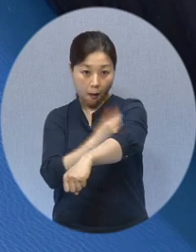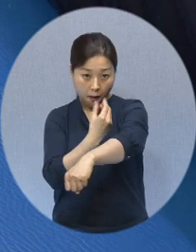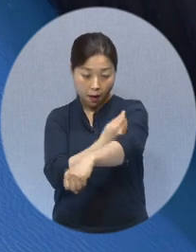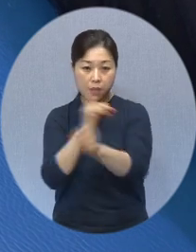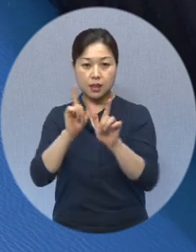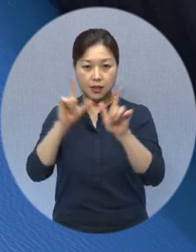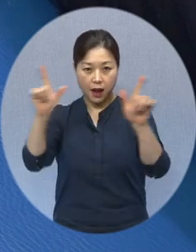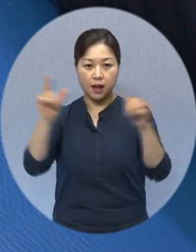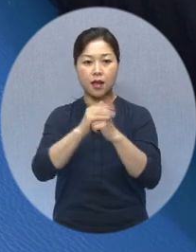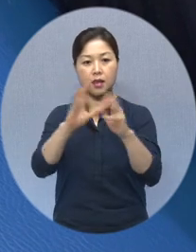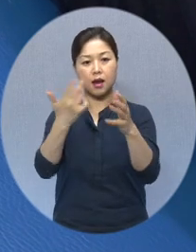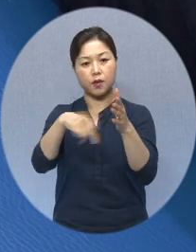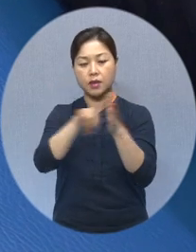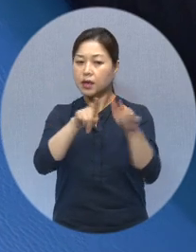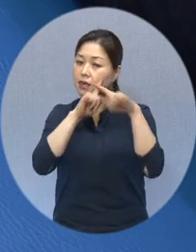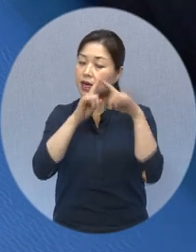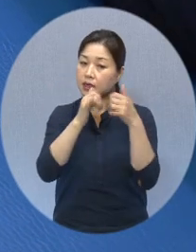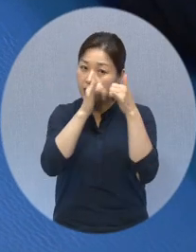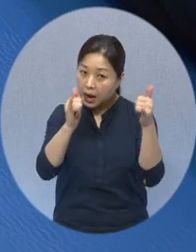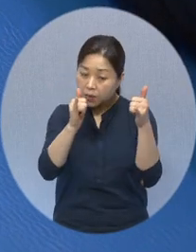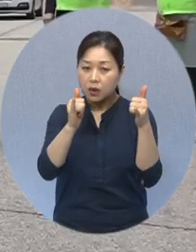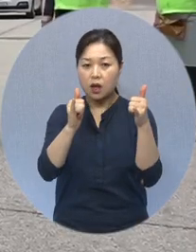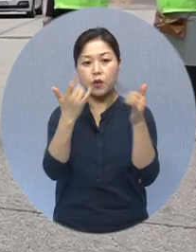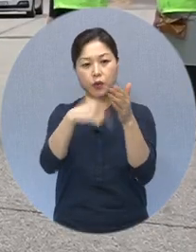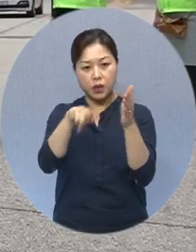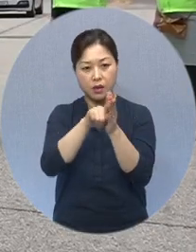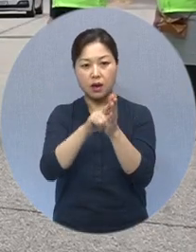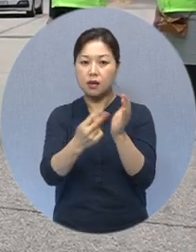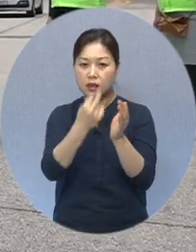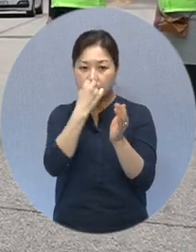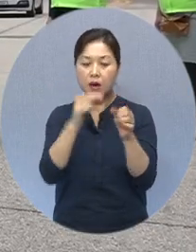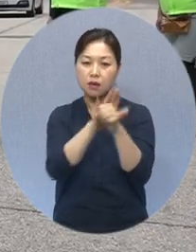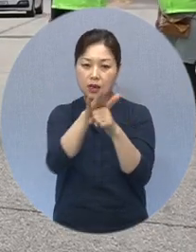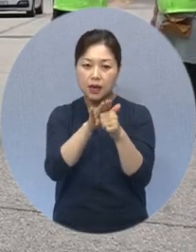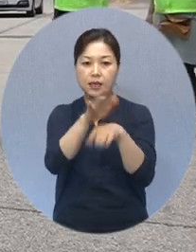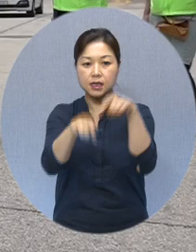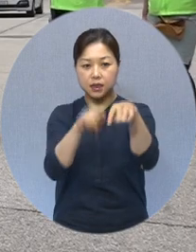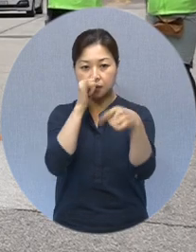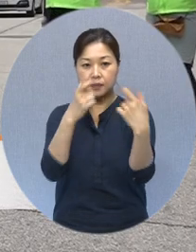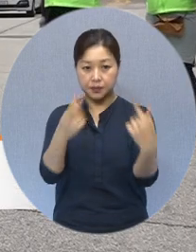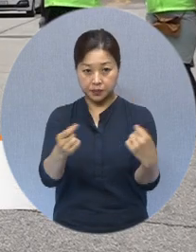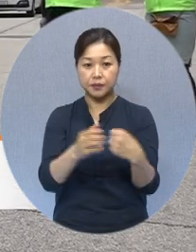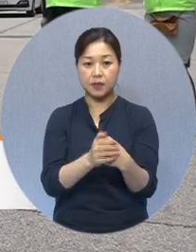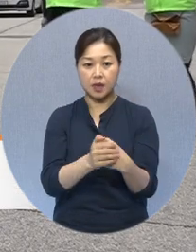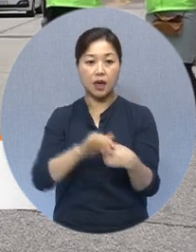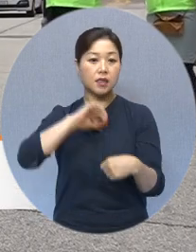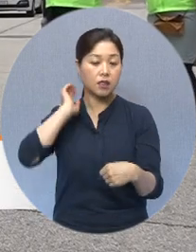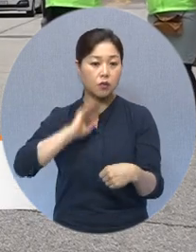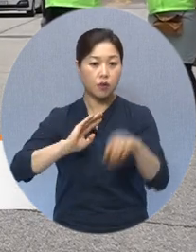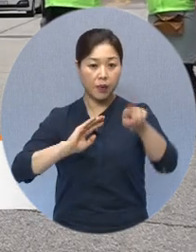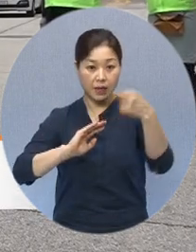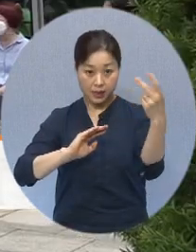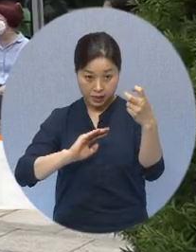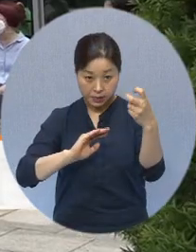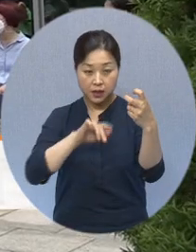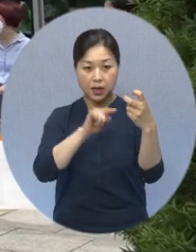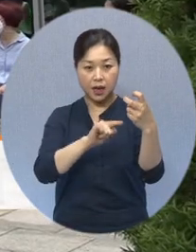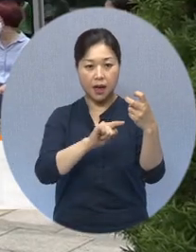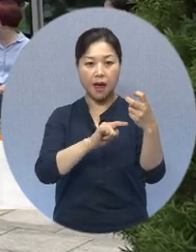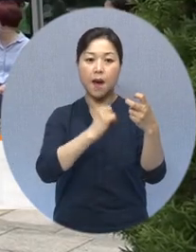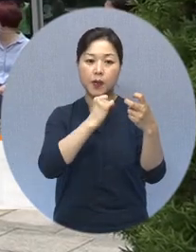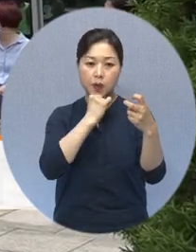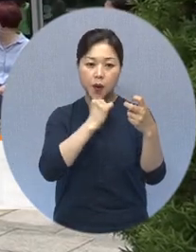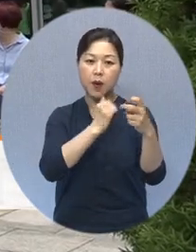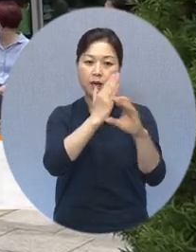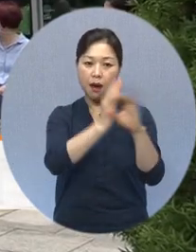생명사랑 실천 헌혈 캠페인이 있었습니다. 이날 행사는 의정부 120여 개의 소상공인 및 기업인